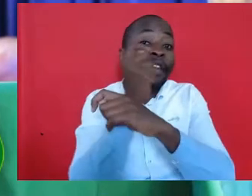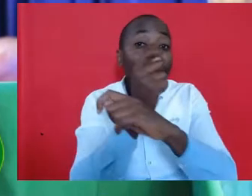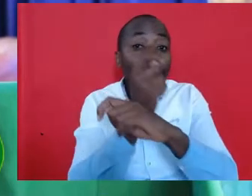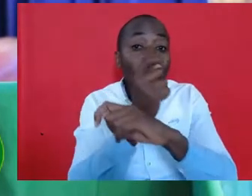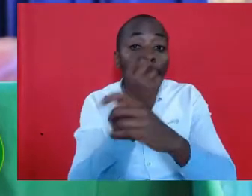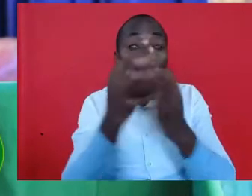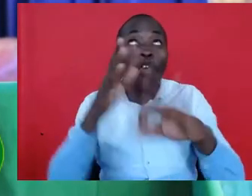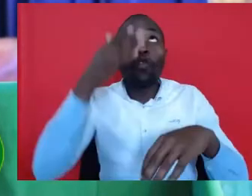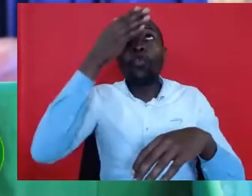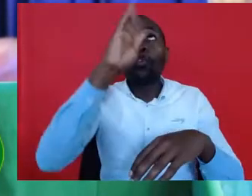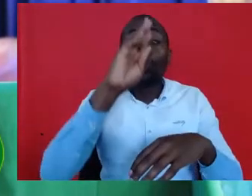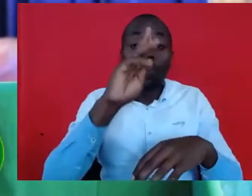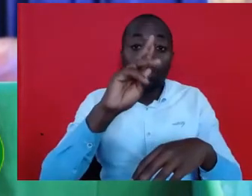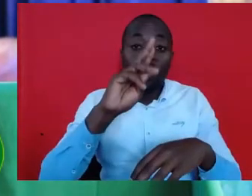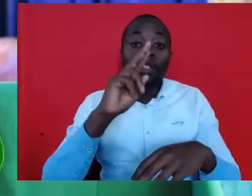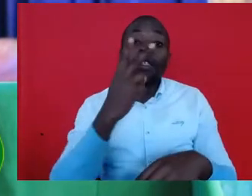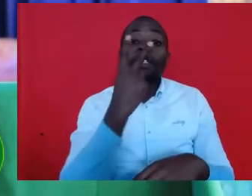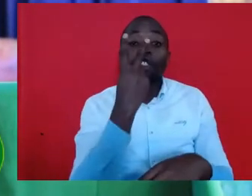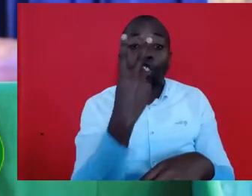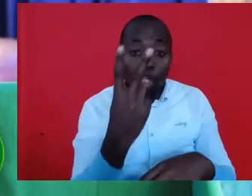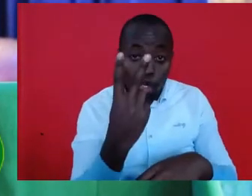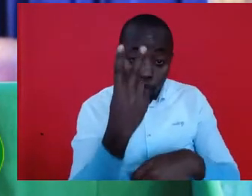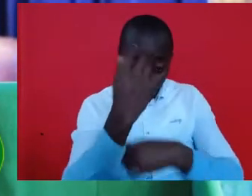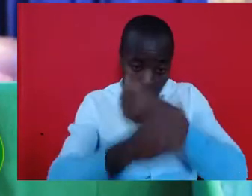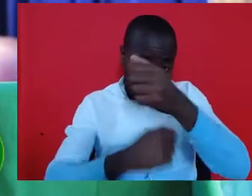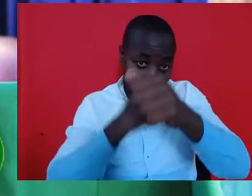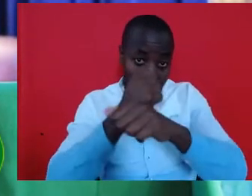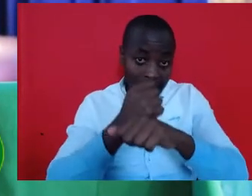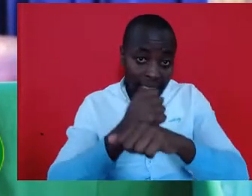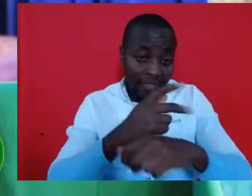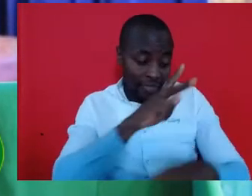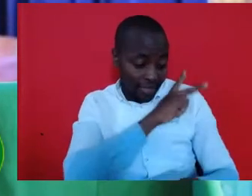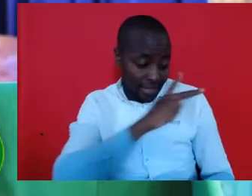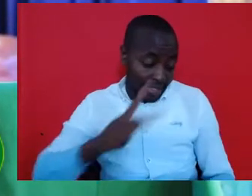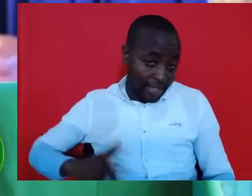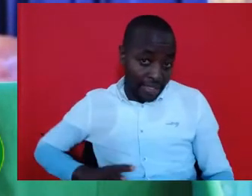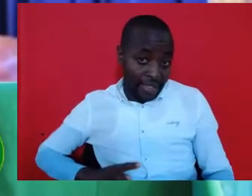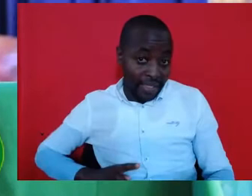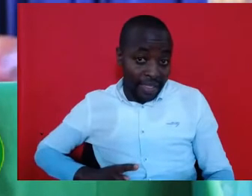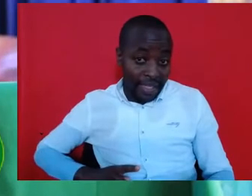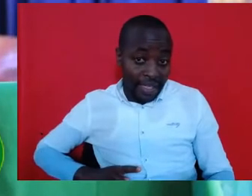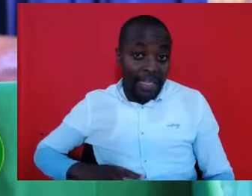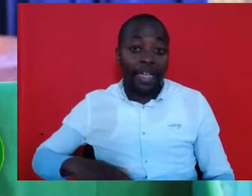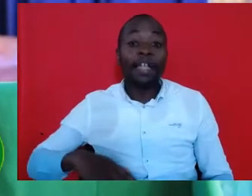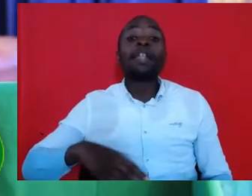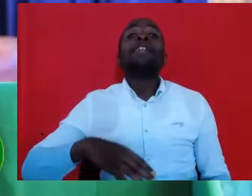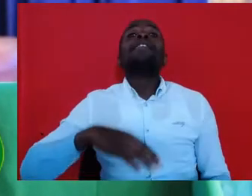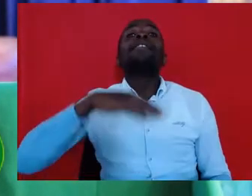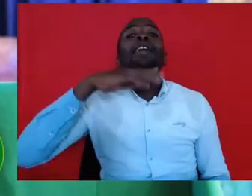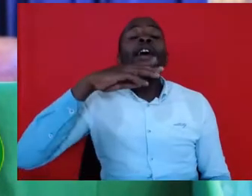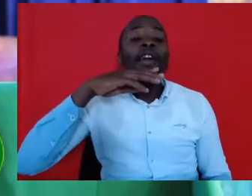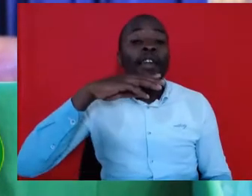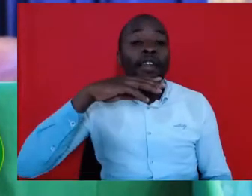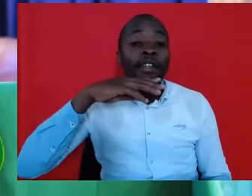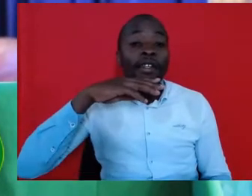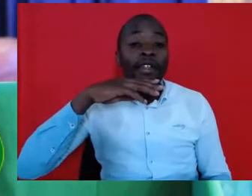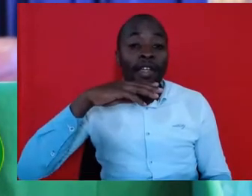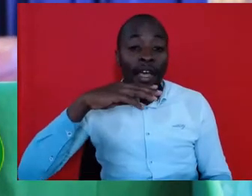Katika mwaka wa pili, yule mfalme Cyrus akafa, na badala